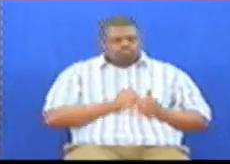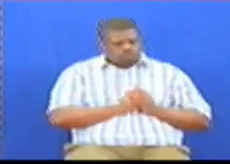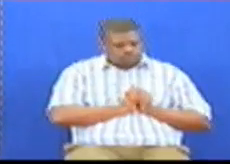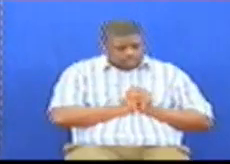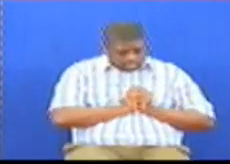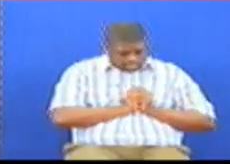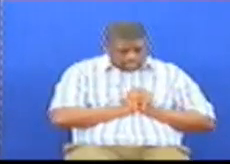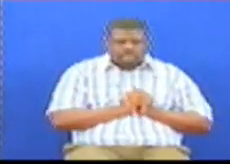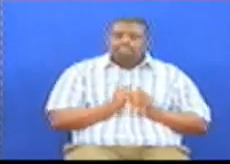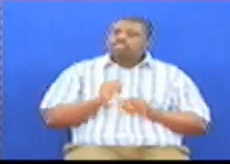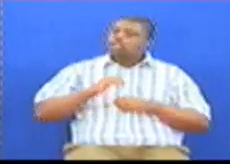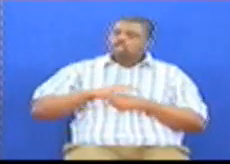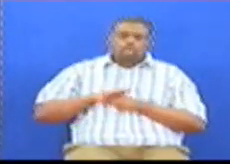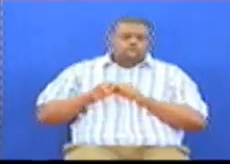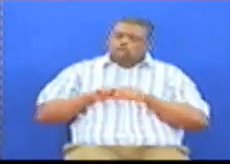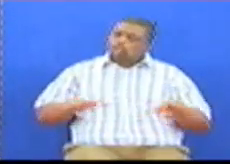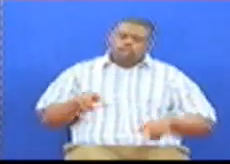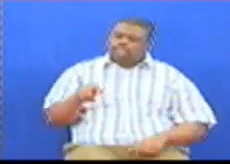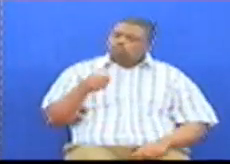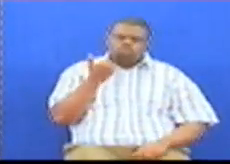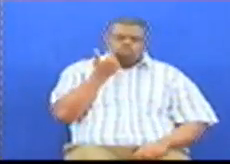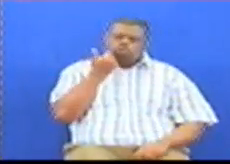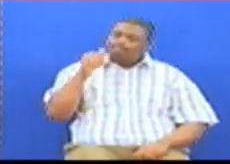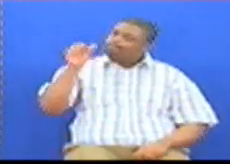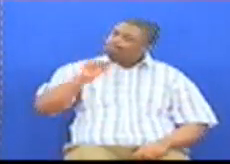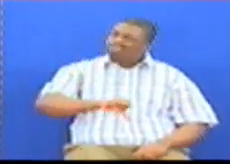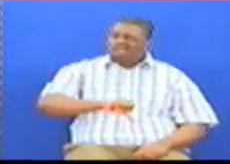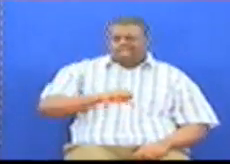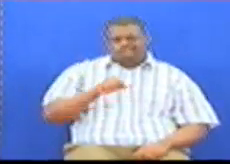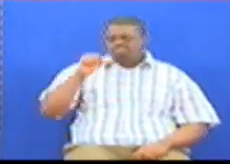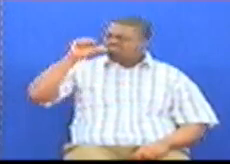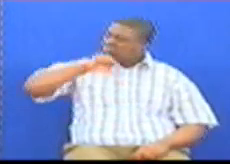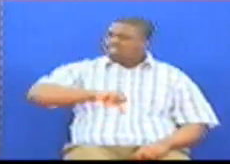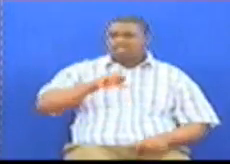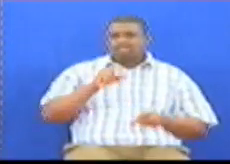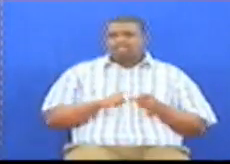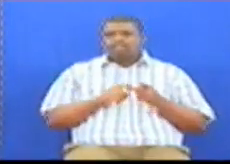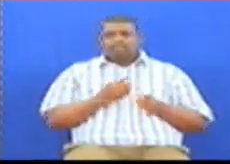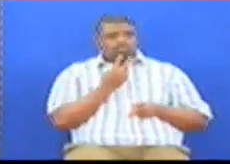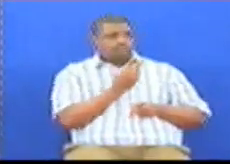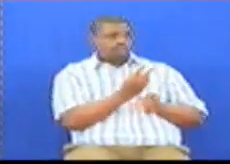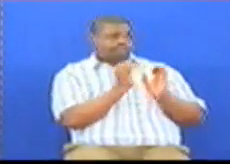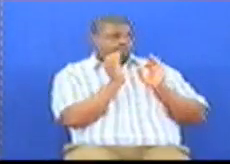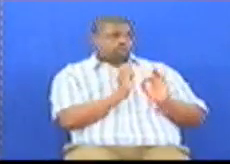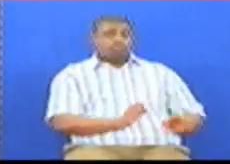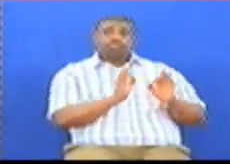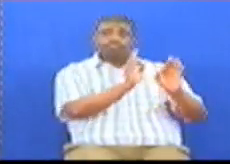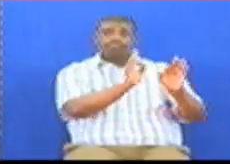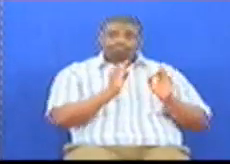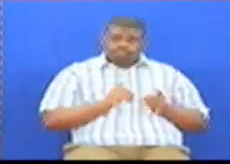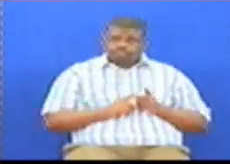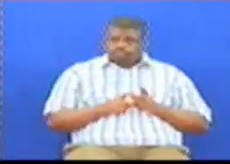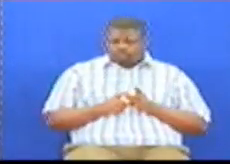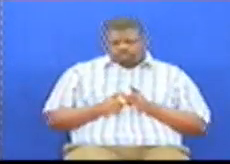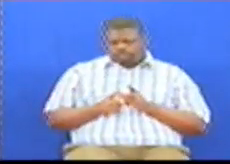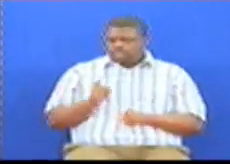la corona. Corona ni ugonjwa kwa kweli ni mbaya, na mimi naomba tu tuangalie vizuri. nimshukuru sana